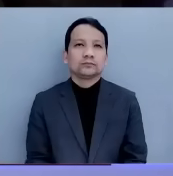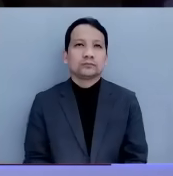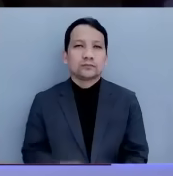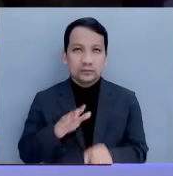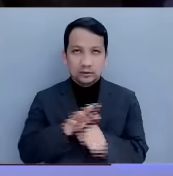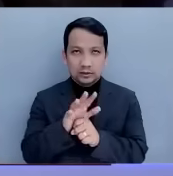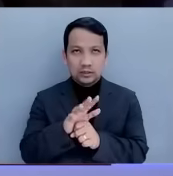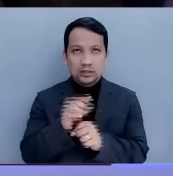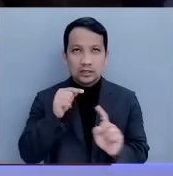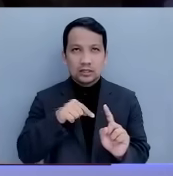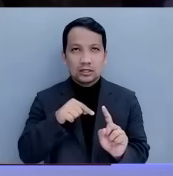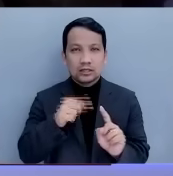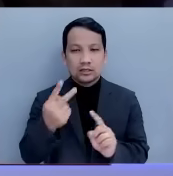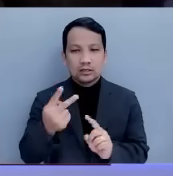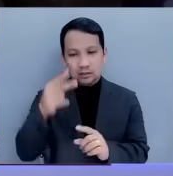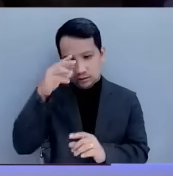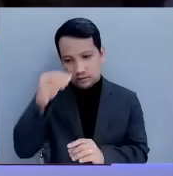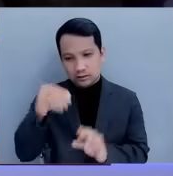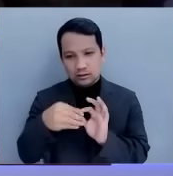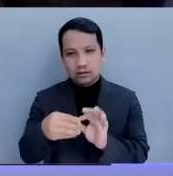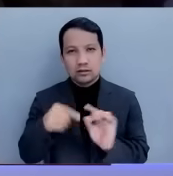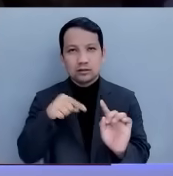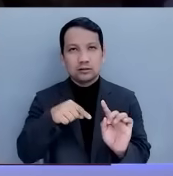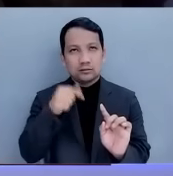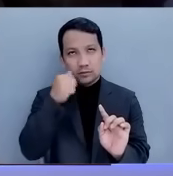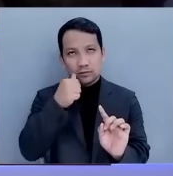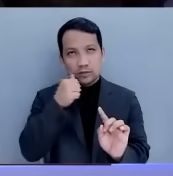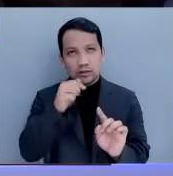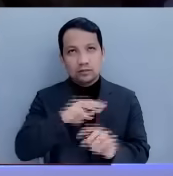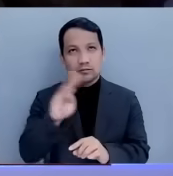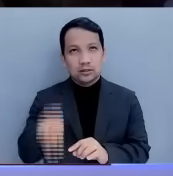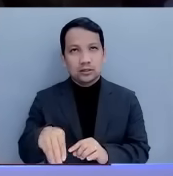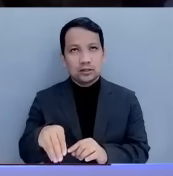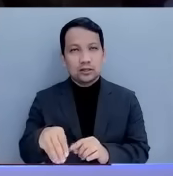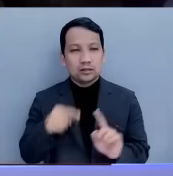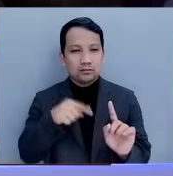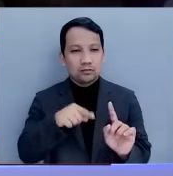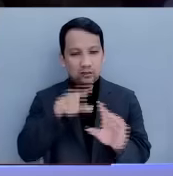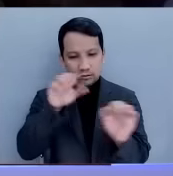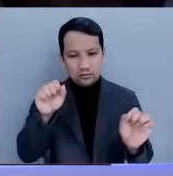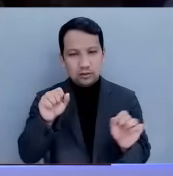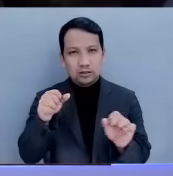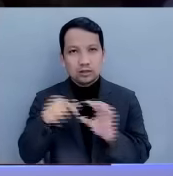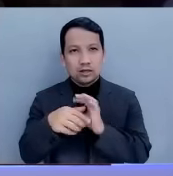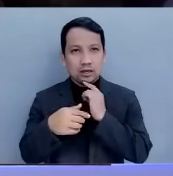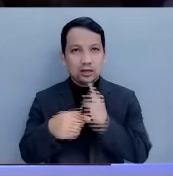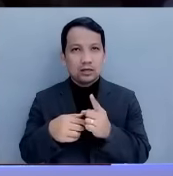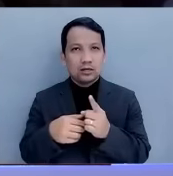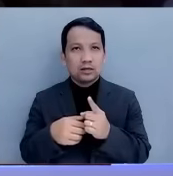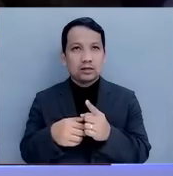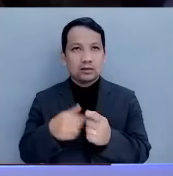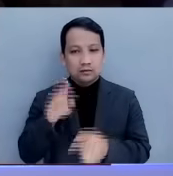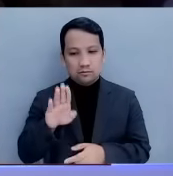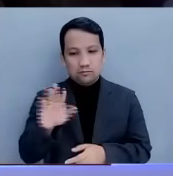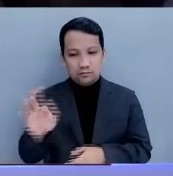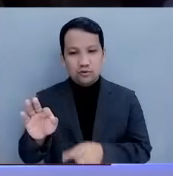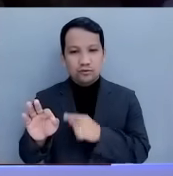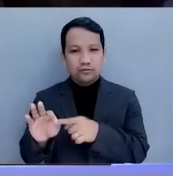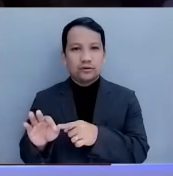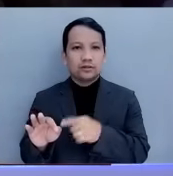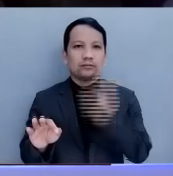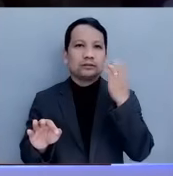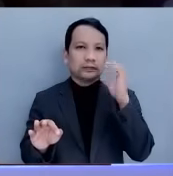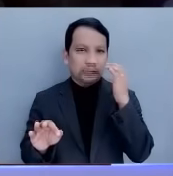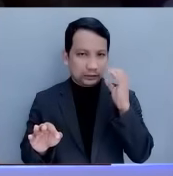Kinahasa umano ng 2 lalaki ang isang dalagita sa Maynila. Ang isa sa mga suspect, boyfriend pa naman ng pinsan